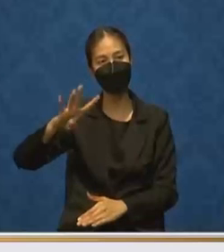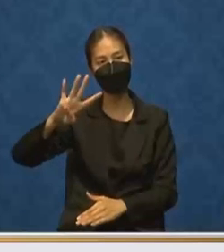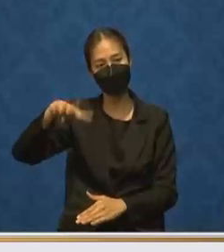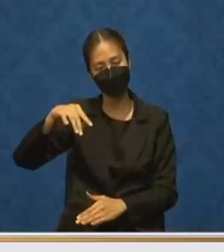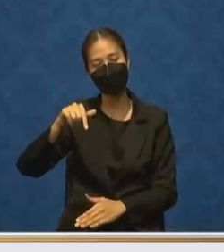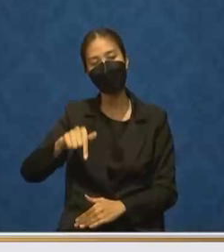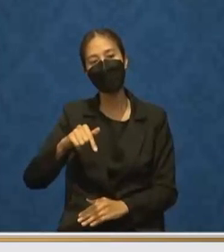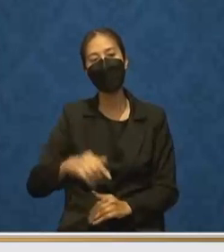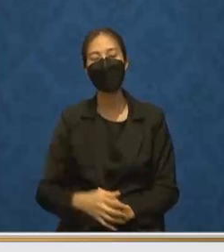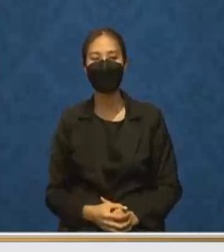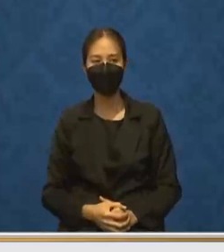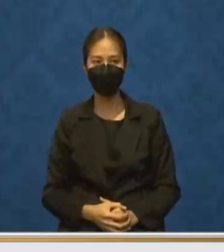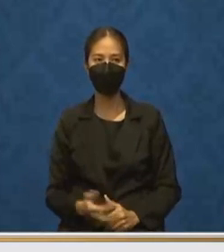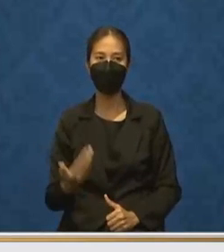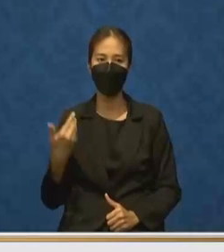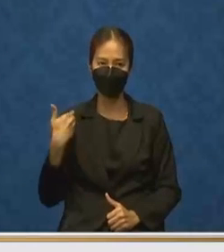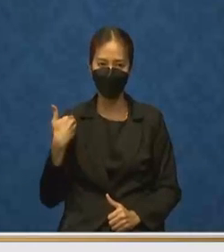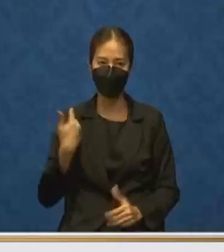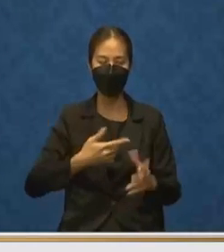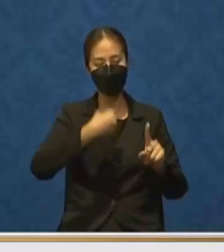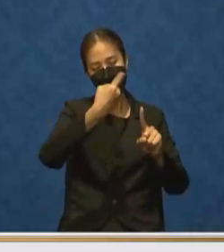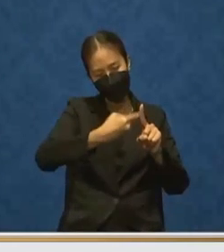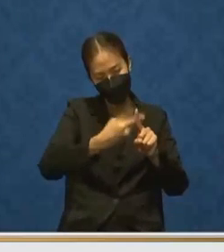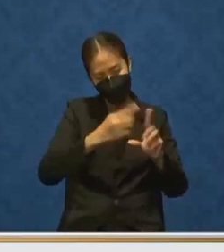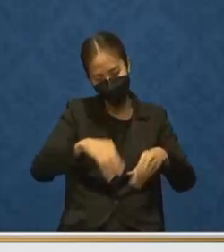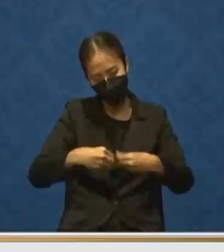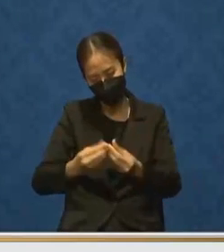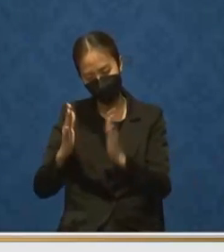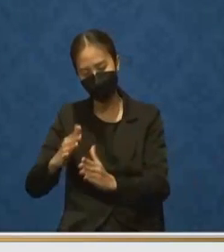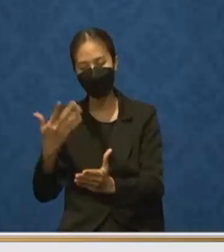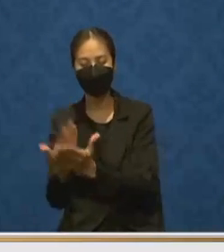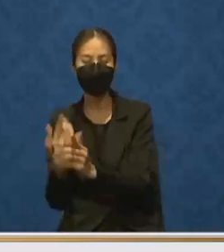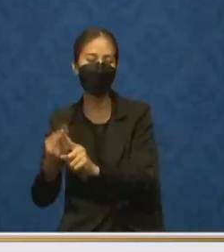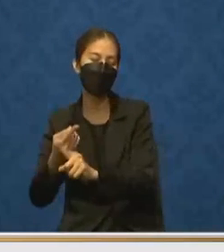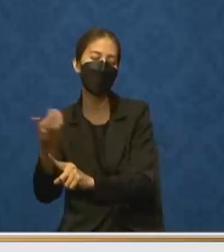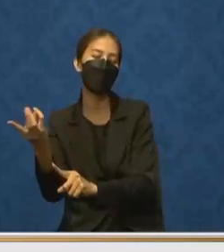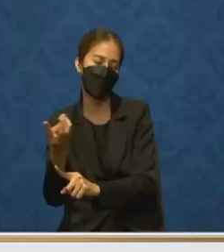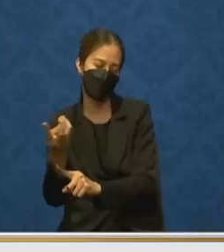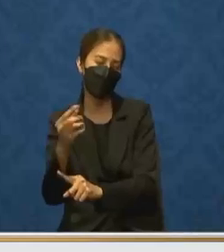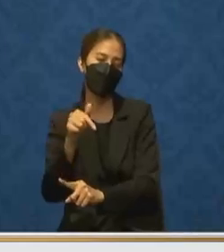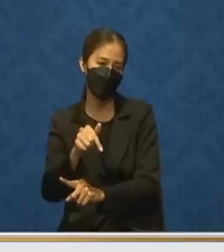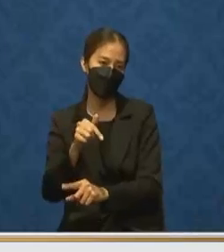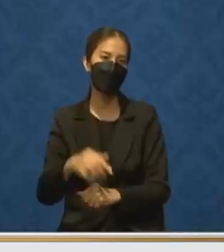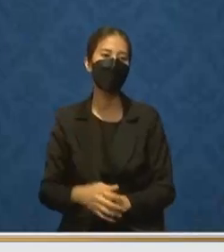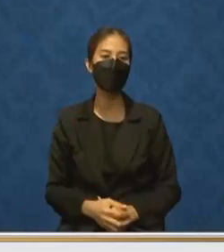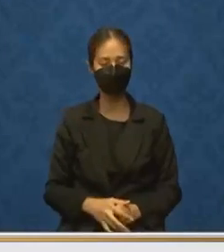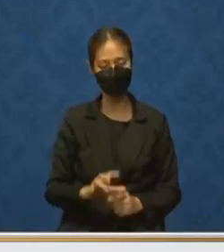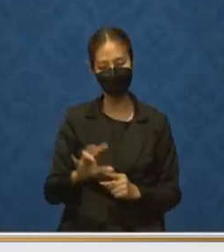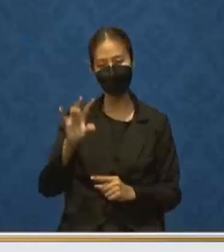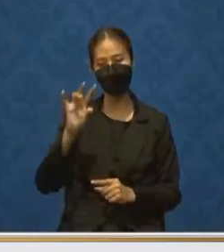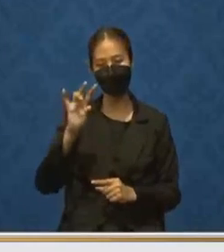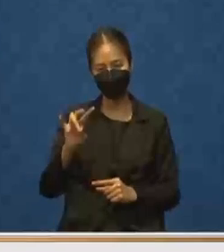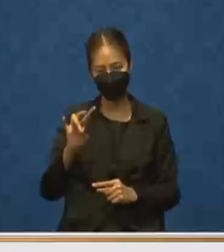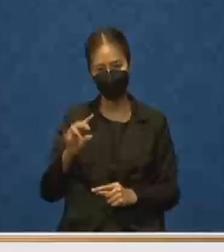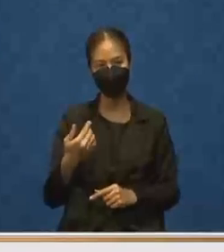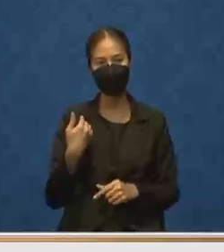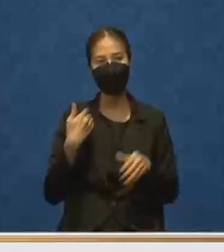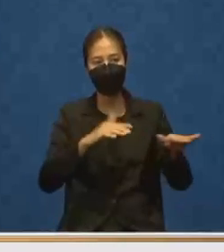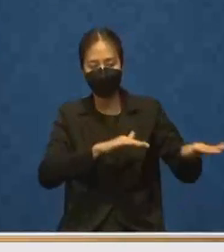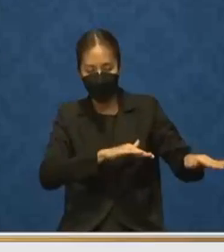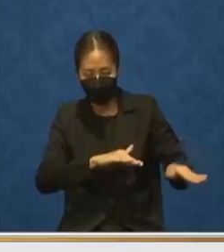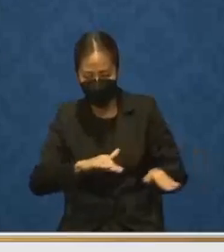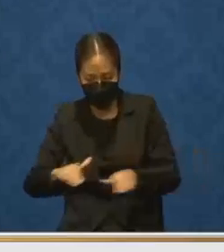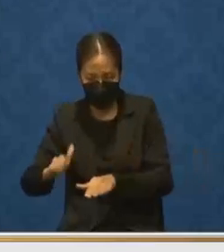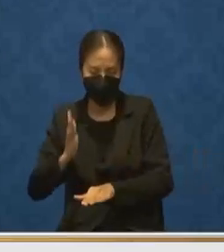คนจัดหาอาคารเช่าสำหรับผู้มีรายได้น้อยไม่น้อยกว่า 1,081 หน่วย 7. การเตรียมความพร้อมเพื่อรองรับสังคมสูง